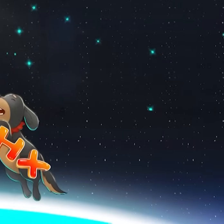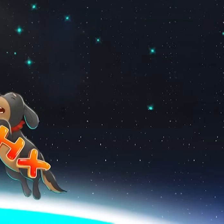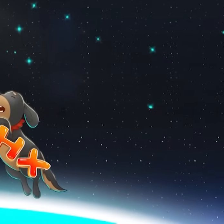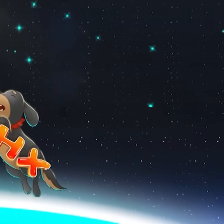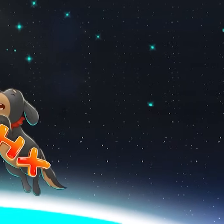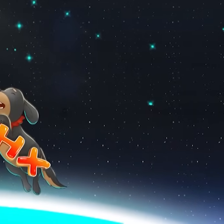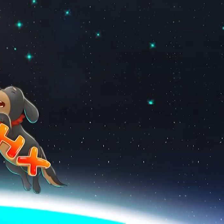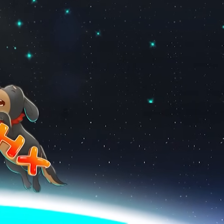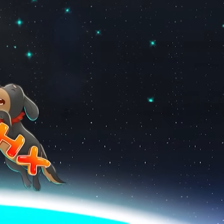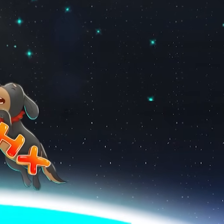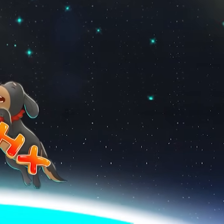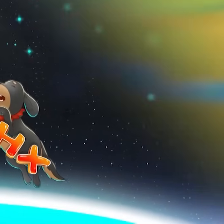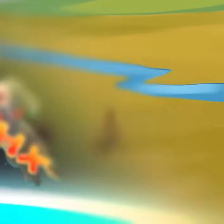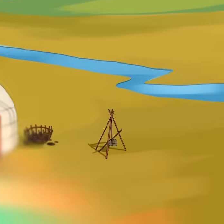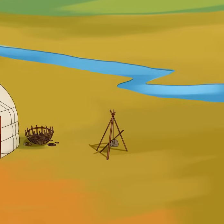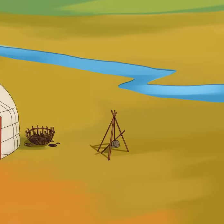Мөнх Тунх